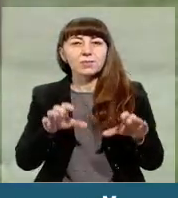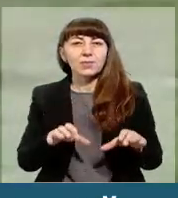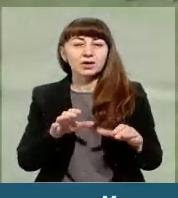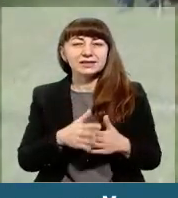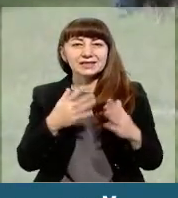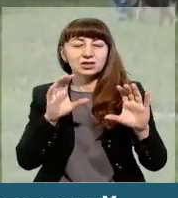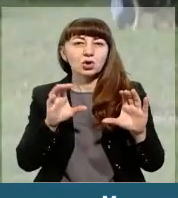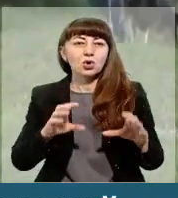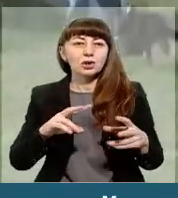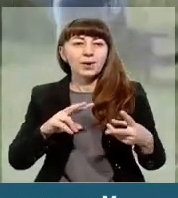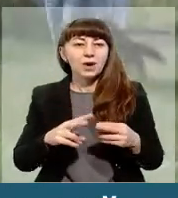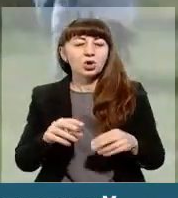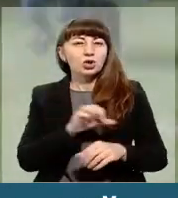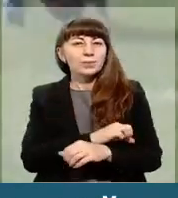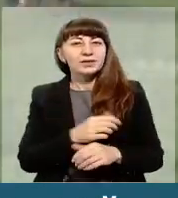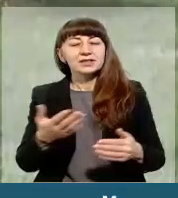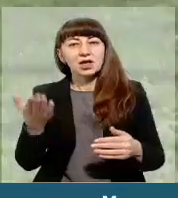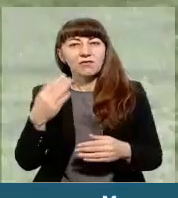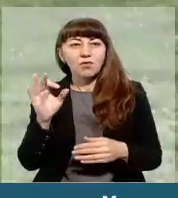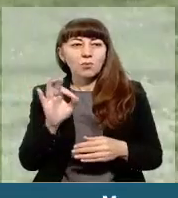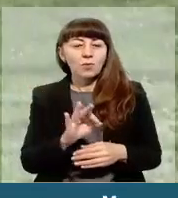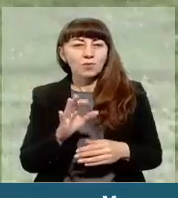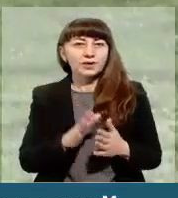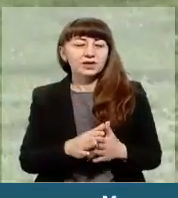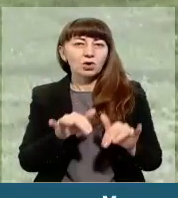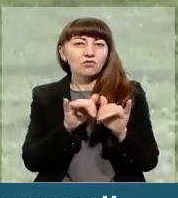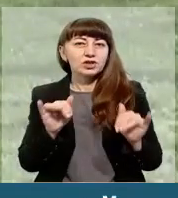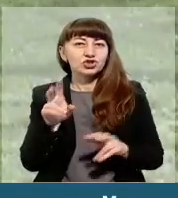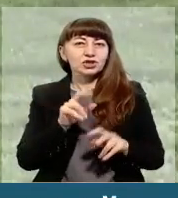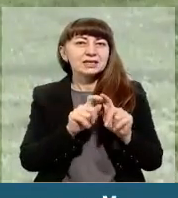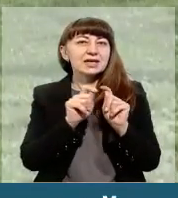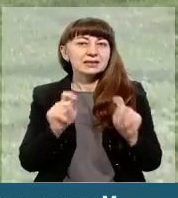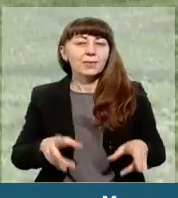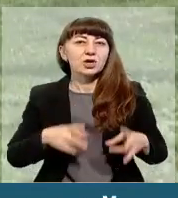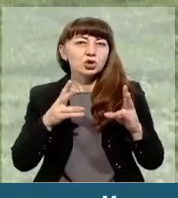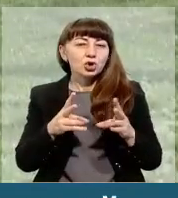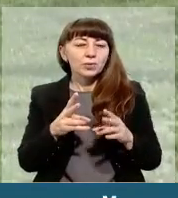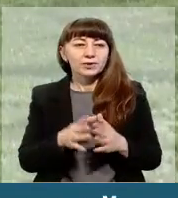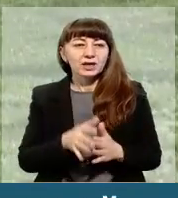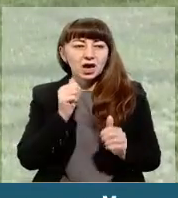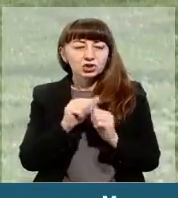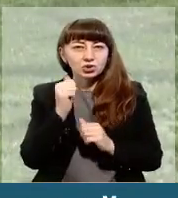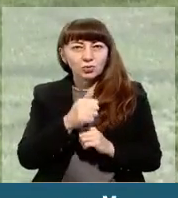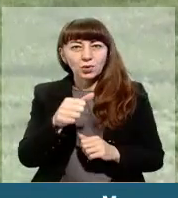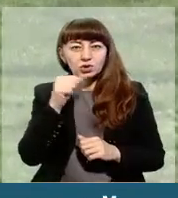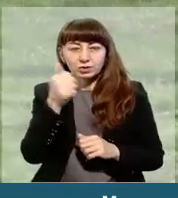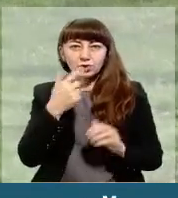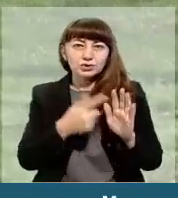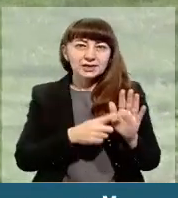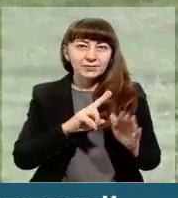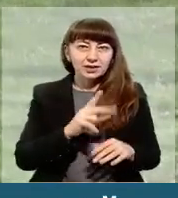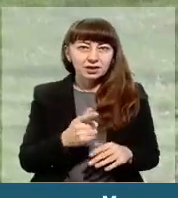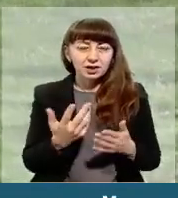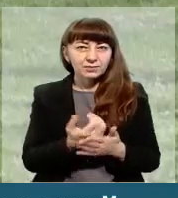незаконным оборотом наркотиков. С тех пор раскрываемость растет с каждым годом. В прошлом году собаки нашли 7 килограммов наркотиков, а в этом